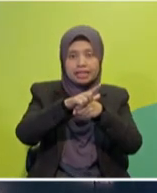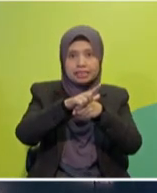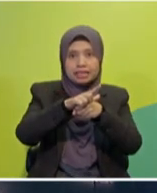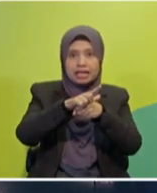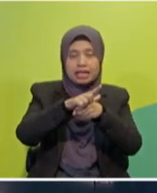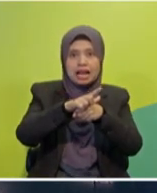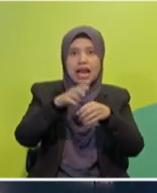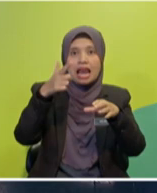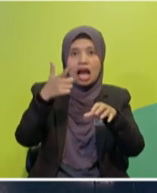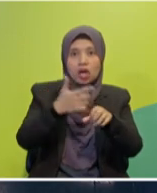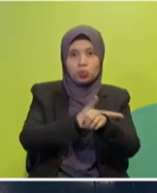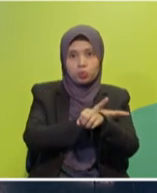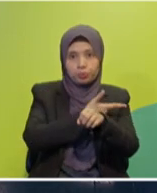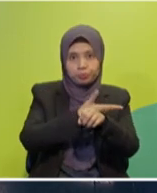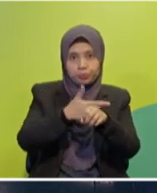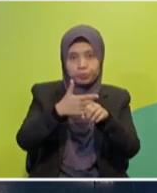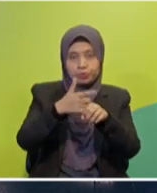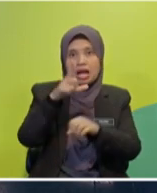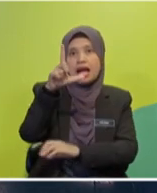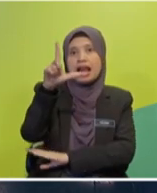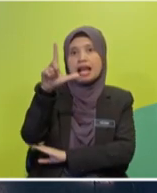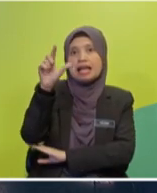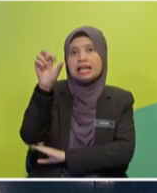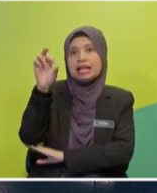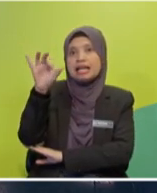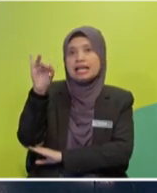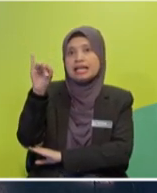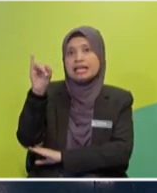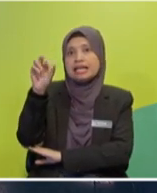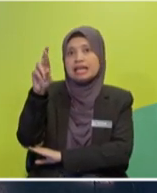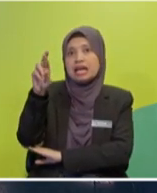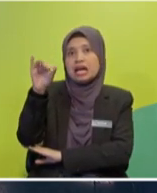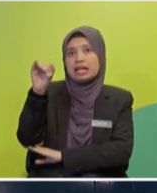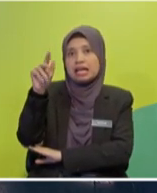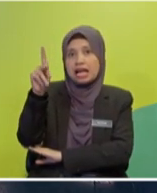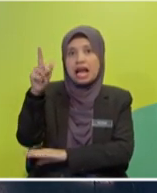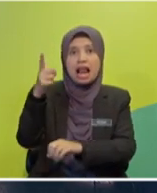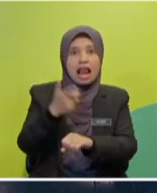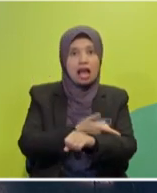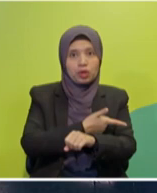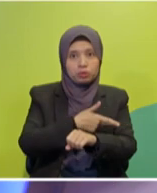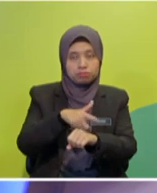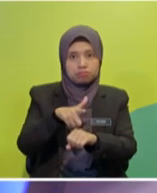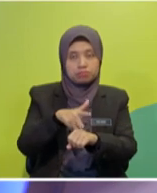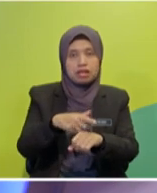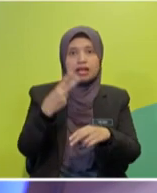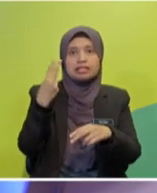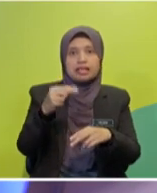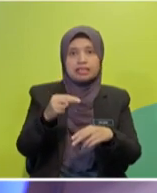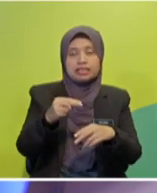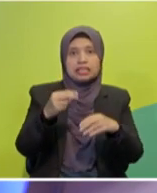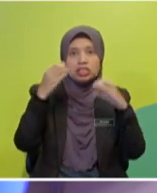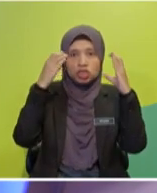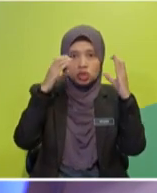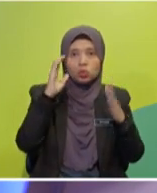juga, cikgu akan nyanyilah satu rangkap supaya Hanif tahu lirik dia. Nanti cikgu akan bantu Hanif